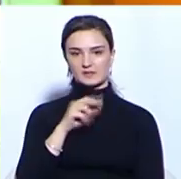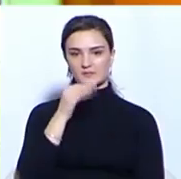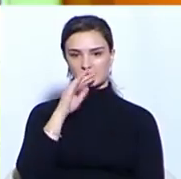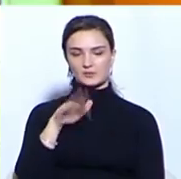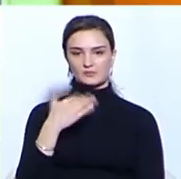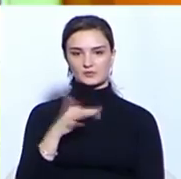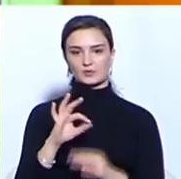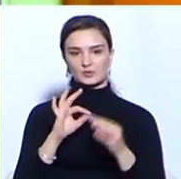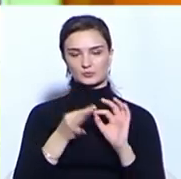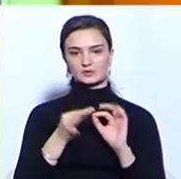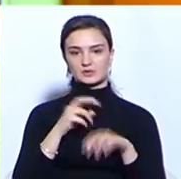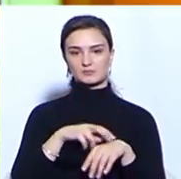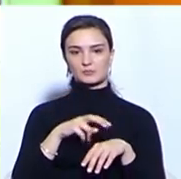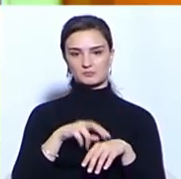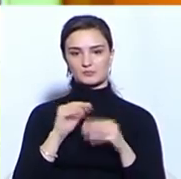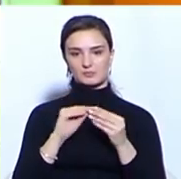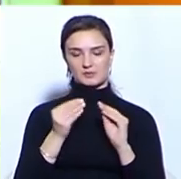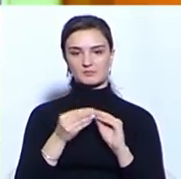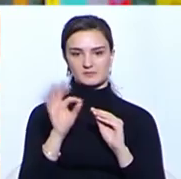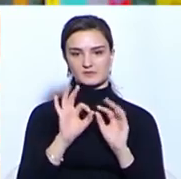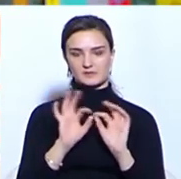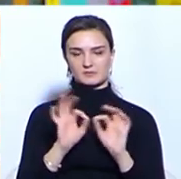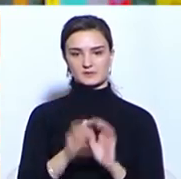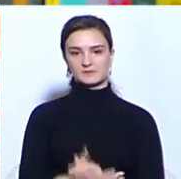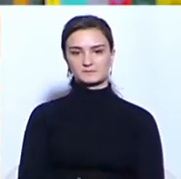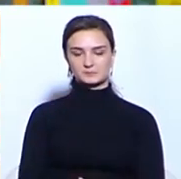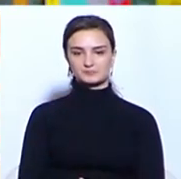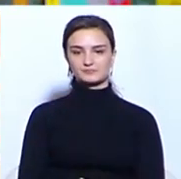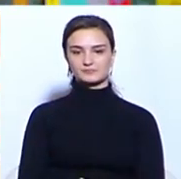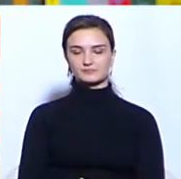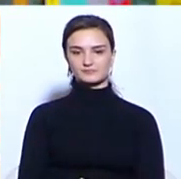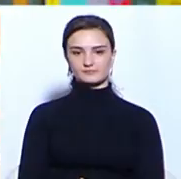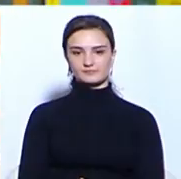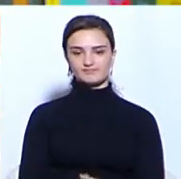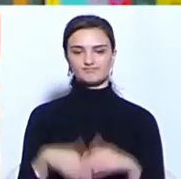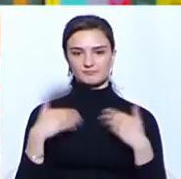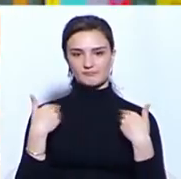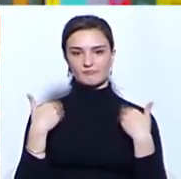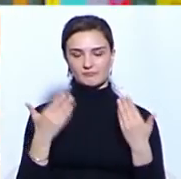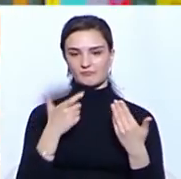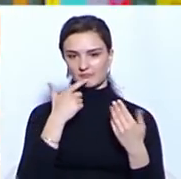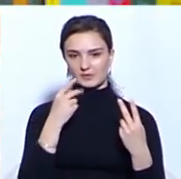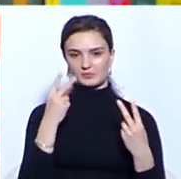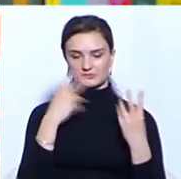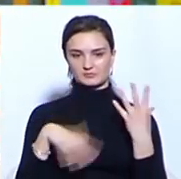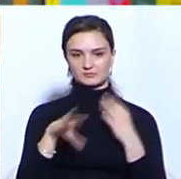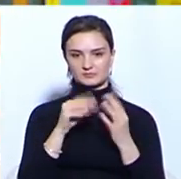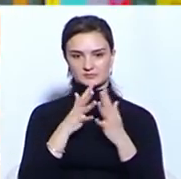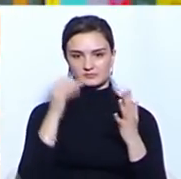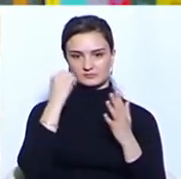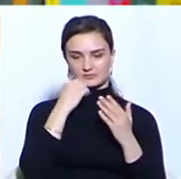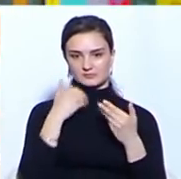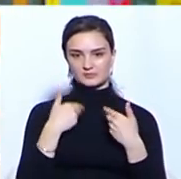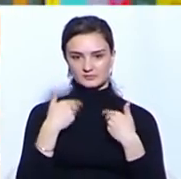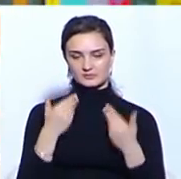უკვე კონკრეტულ სამედიცინო პრობლემებს შევეხოთ. კი ბატონო, მიესალმებით თქვენს მაყურებელს ქანდაკება მარე, დიდი მადლობა